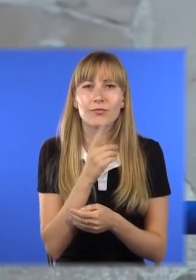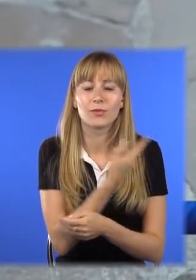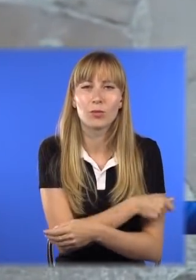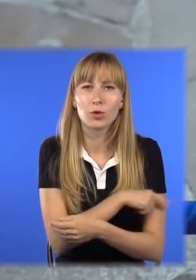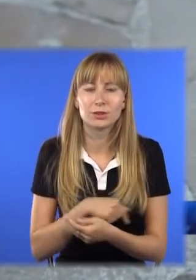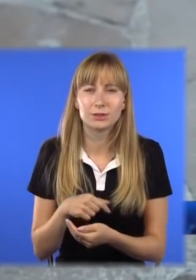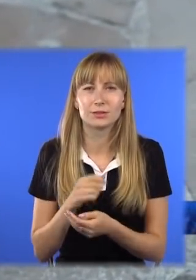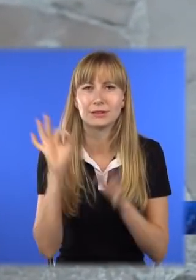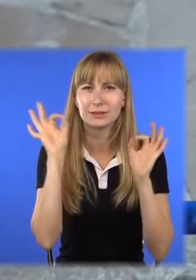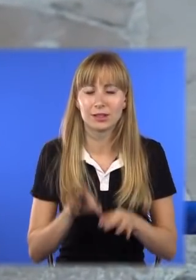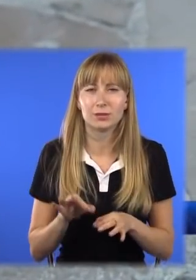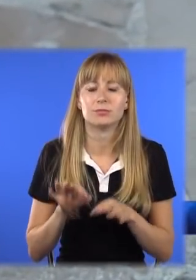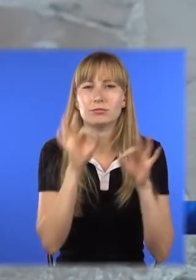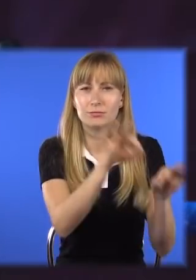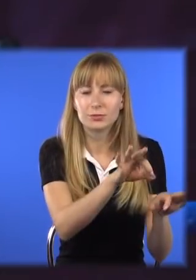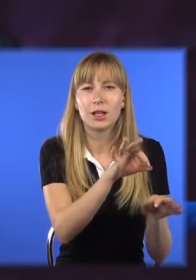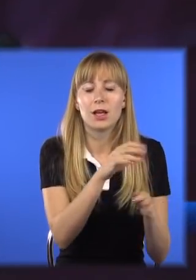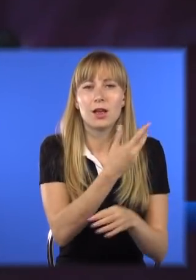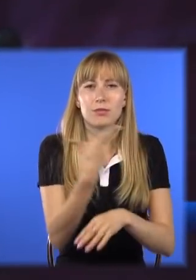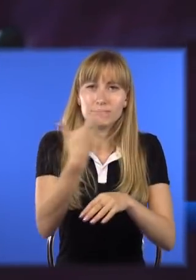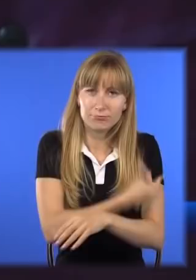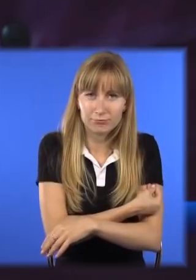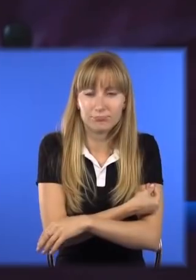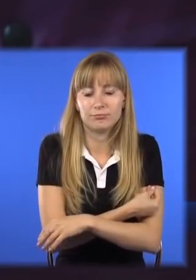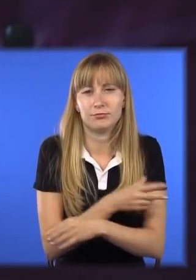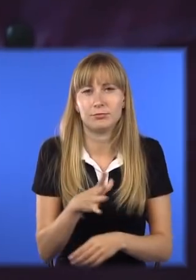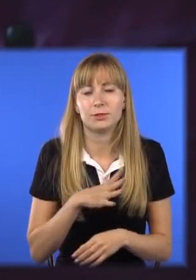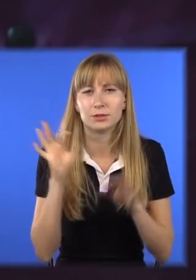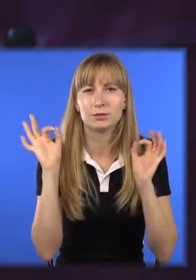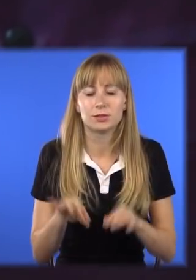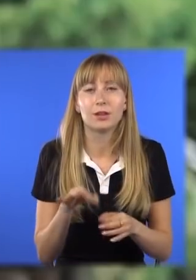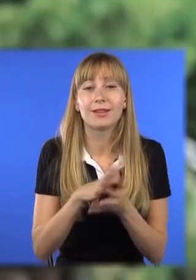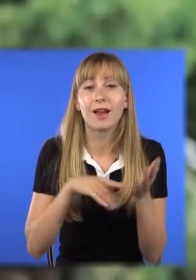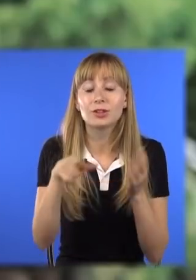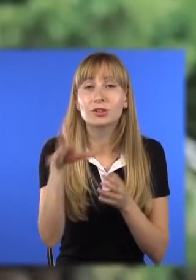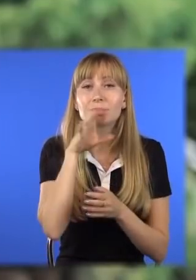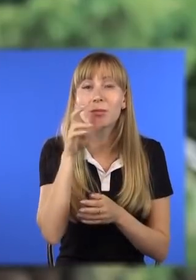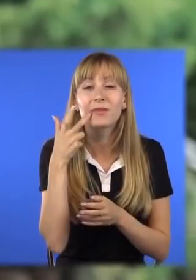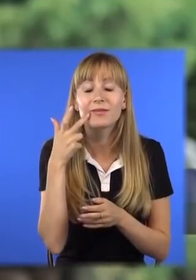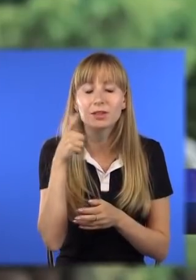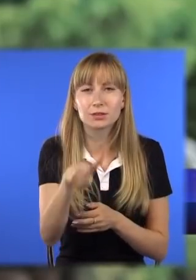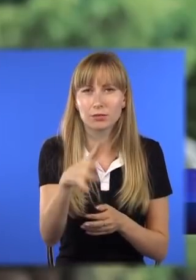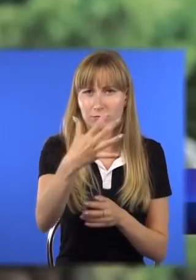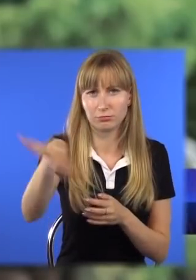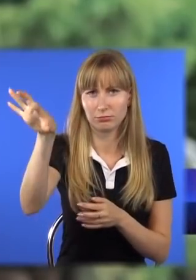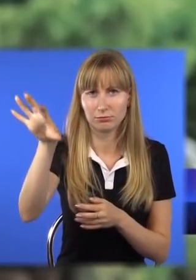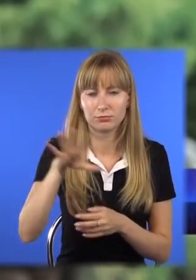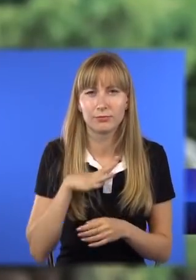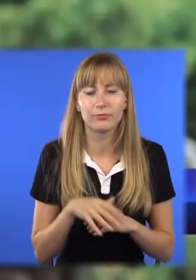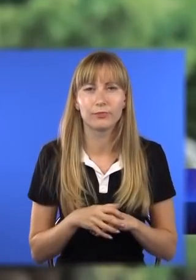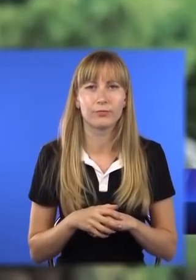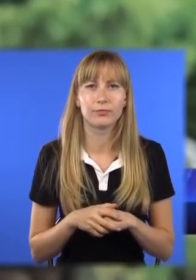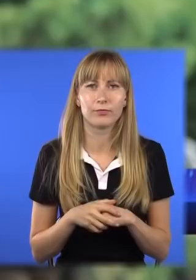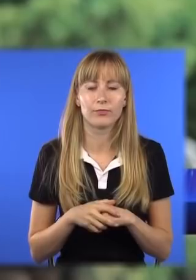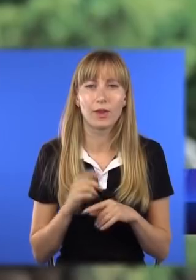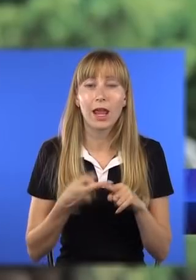Як запевняють родичі, після цього інциденту собаку одразу забрала якась служба. Цю собаку вже